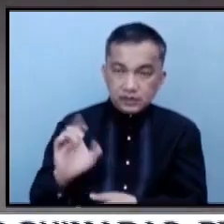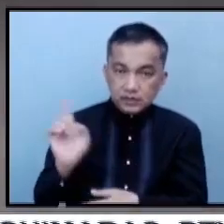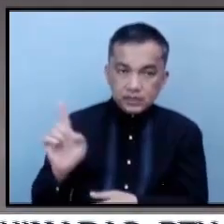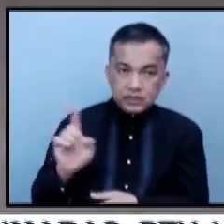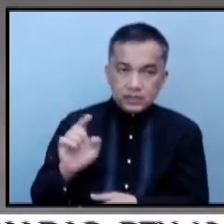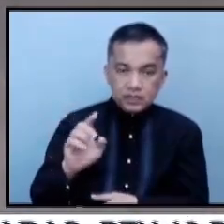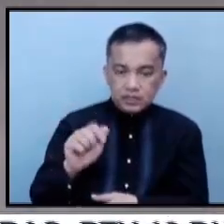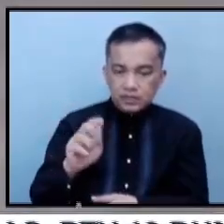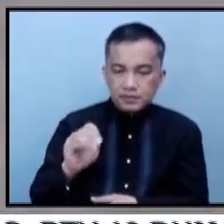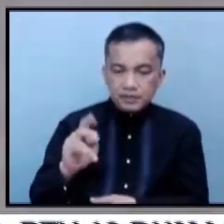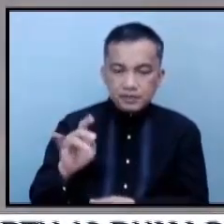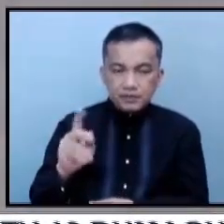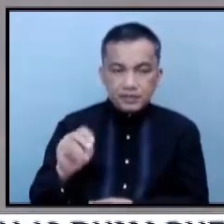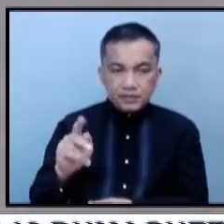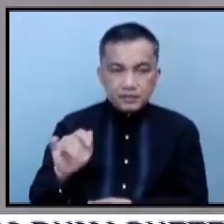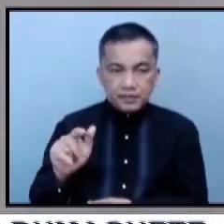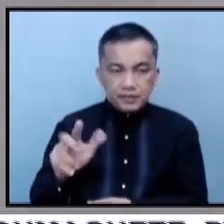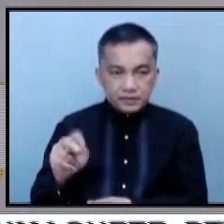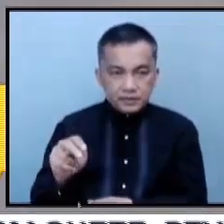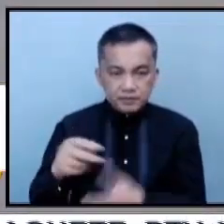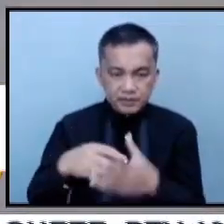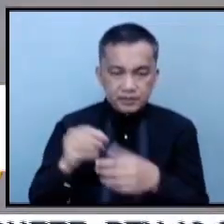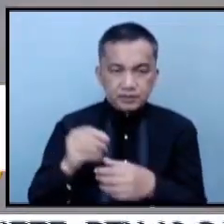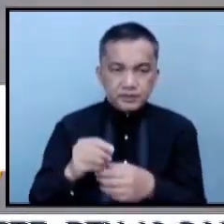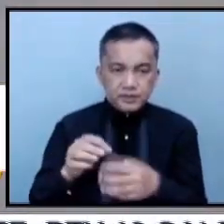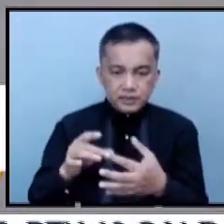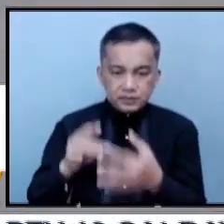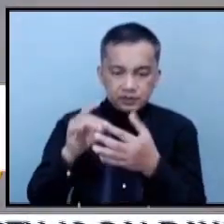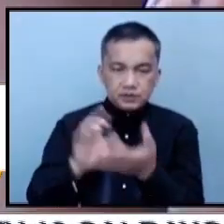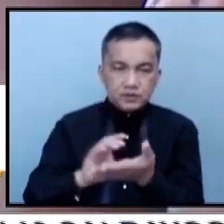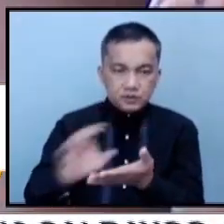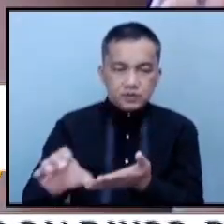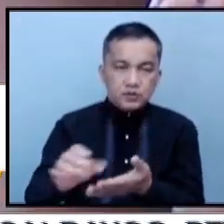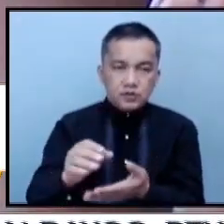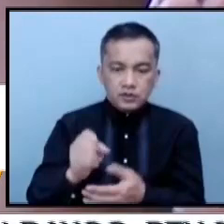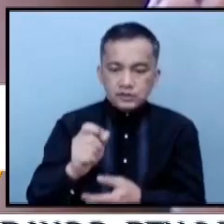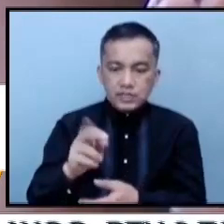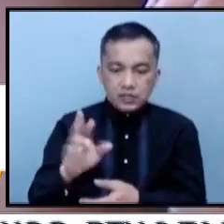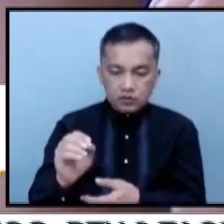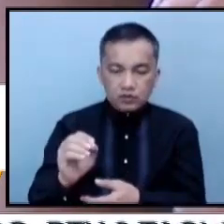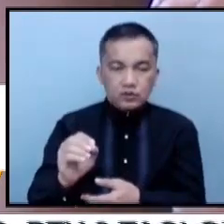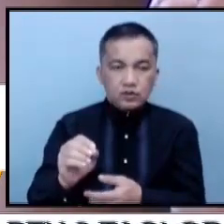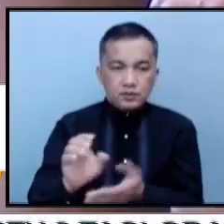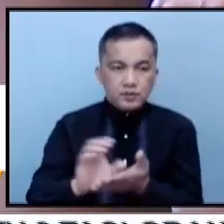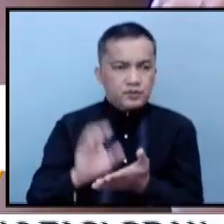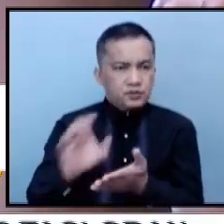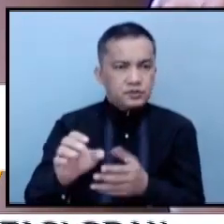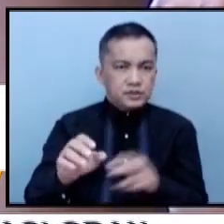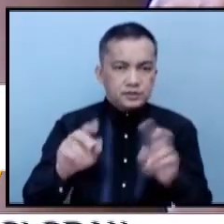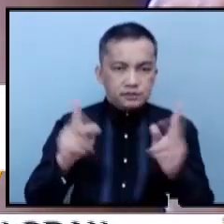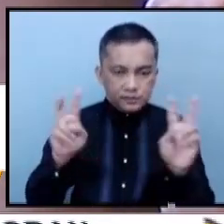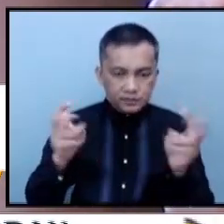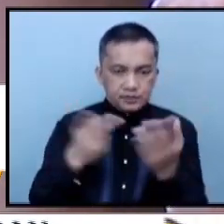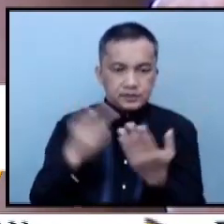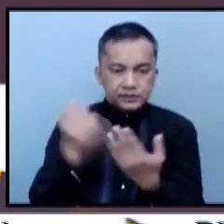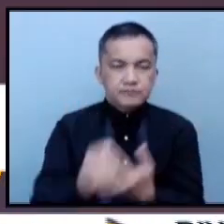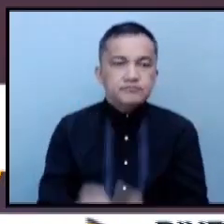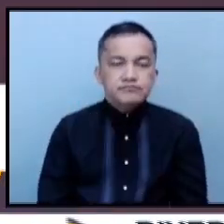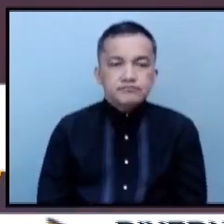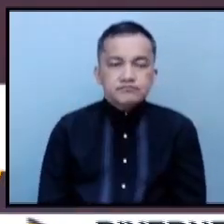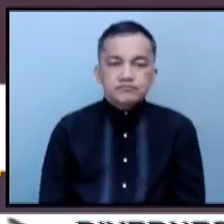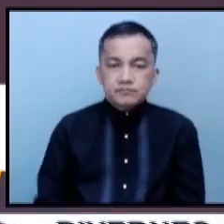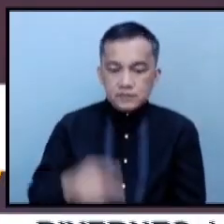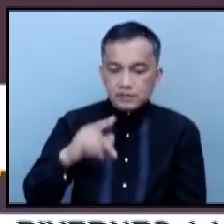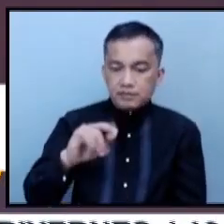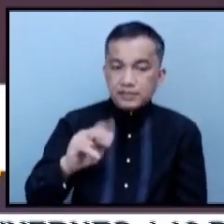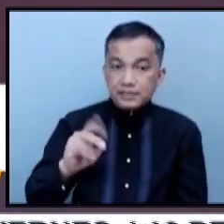Pangandama ng paglalabas ng Special Allotment Release Order o SARO para pondohan ang nasabing proyekto. Ayon pa kay Pangandaman,